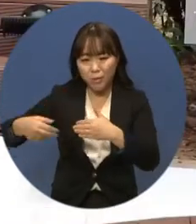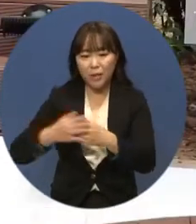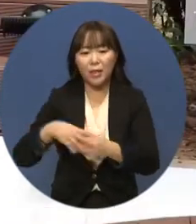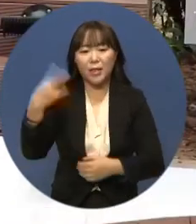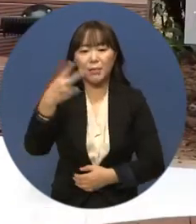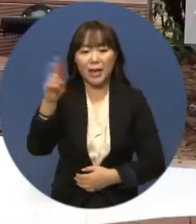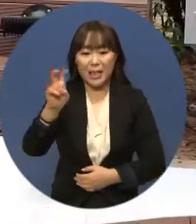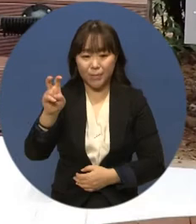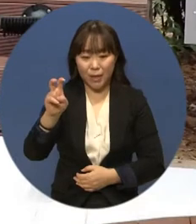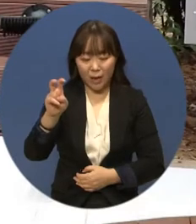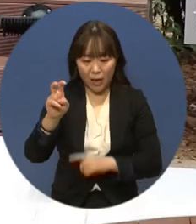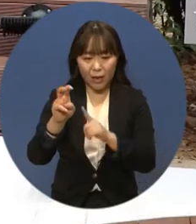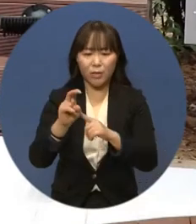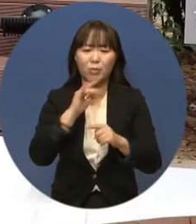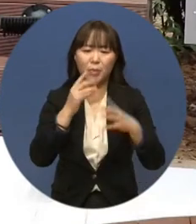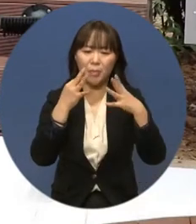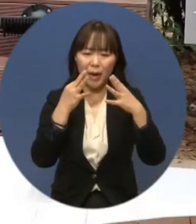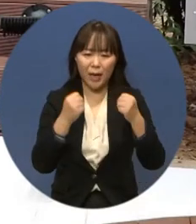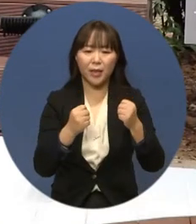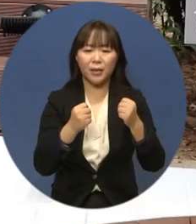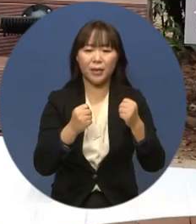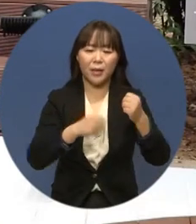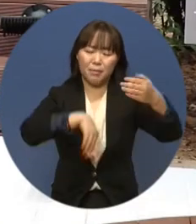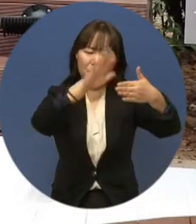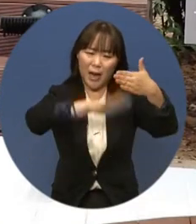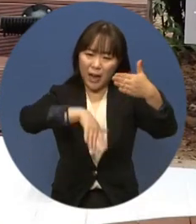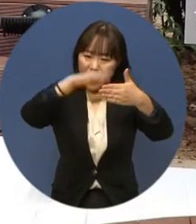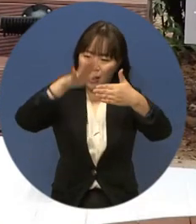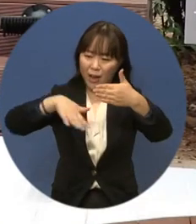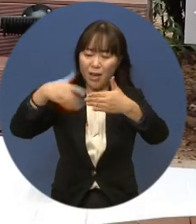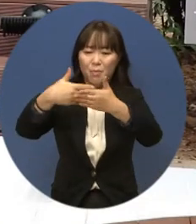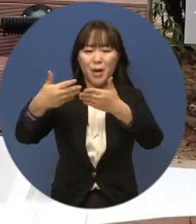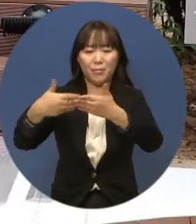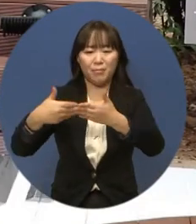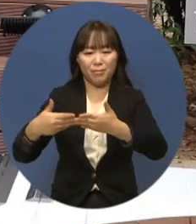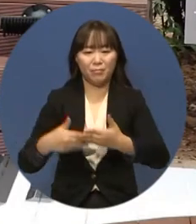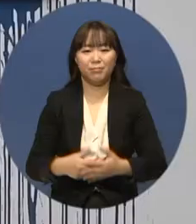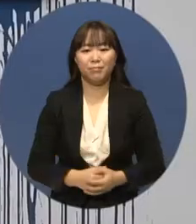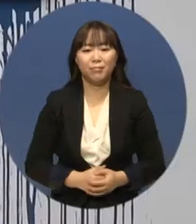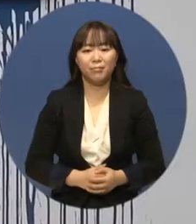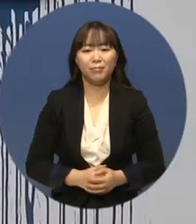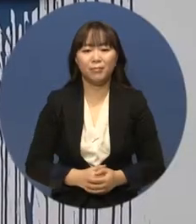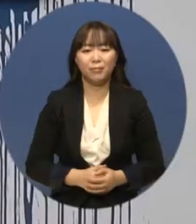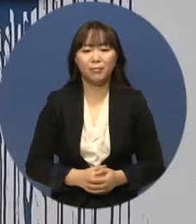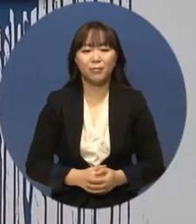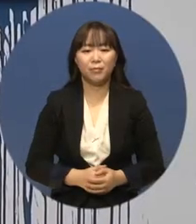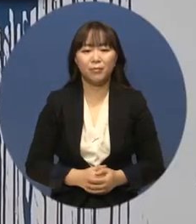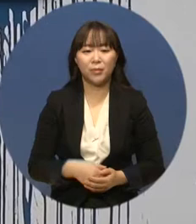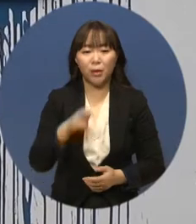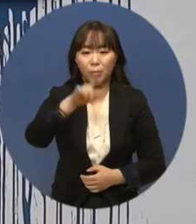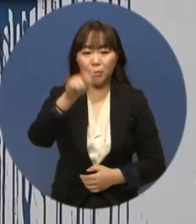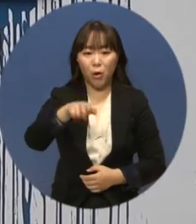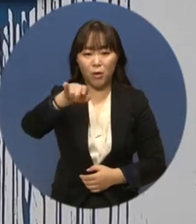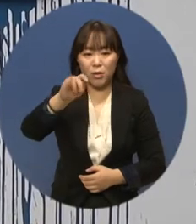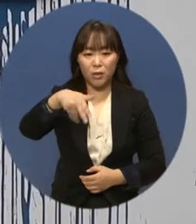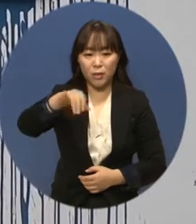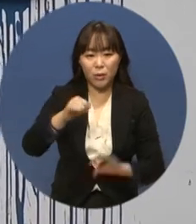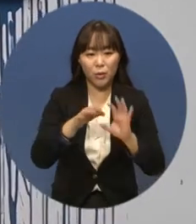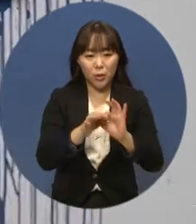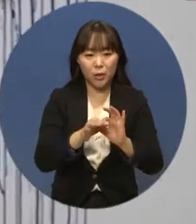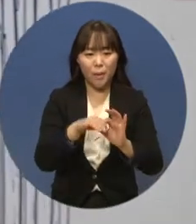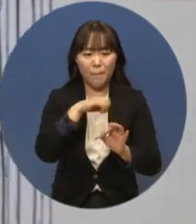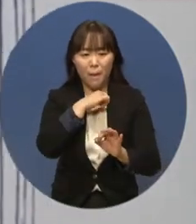셔터에 엄청난 양의 그 페인팅을 하게 되었습니다. 먹갈치를 통해 맛의